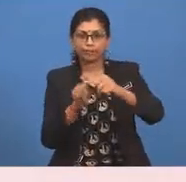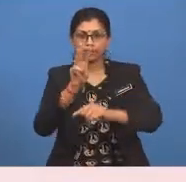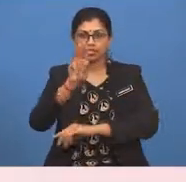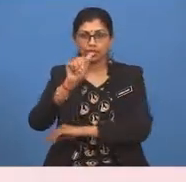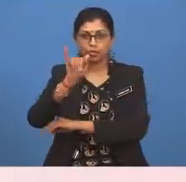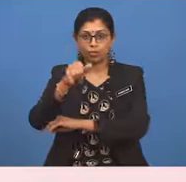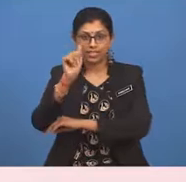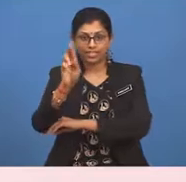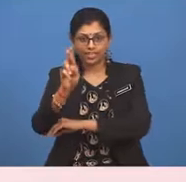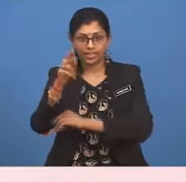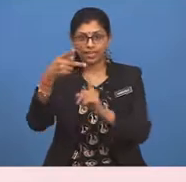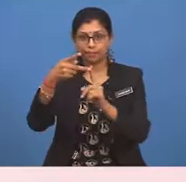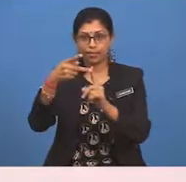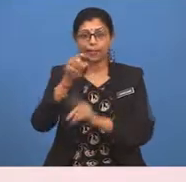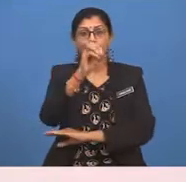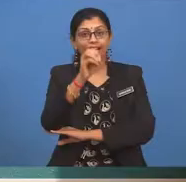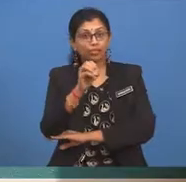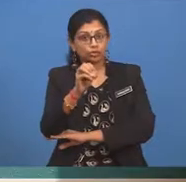ini?